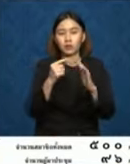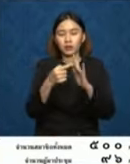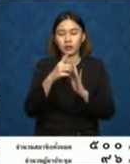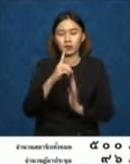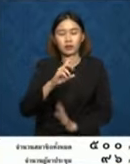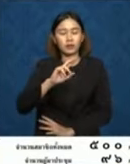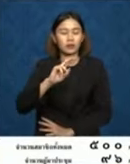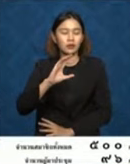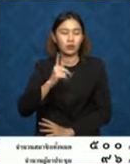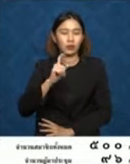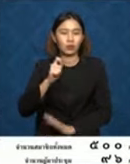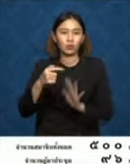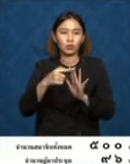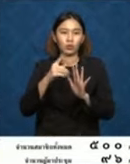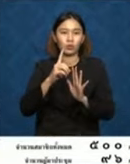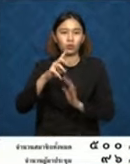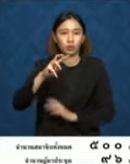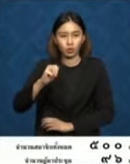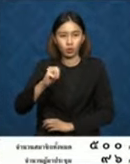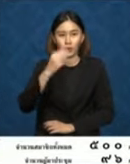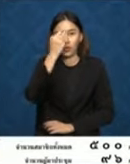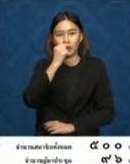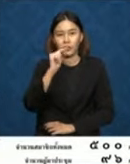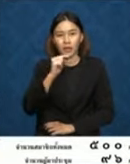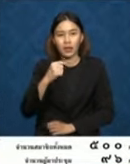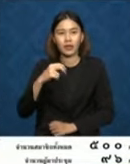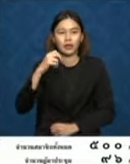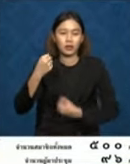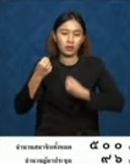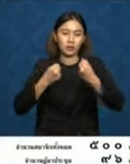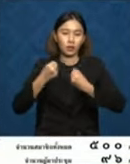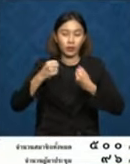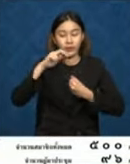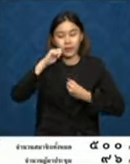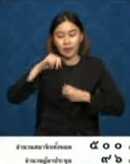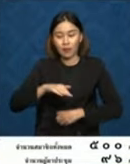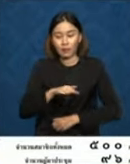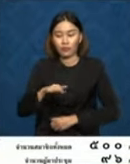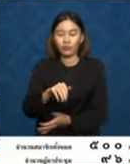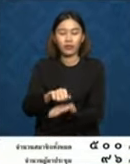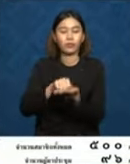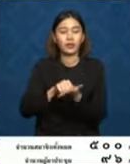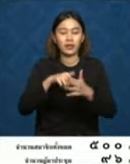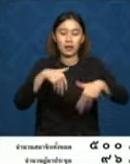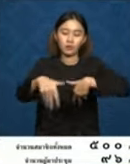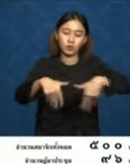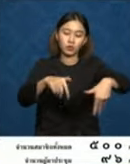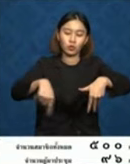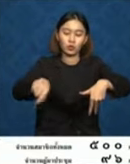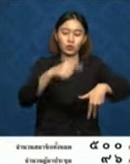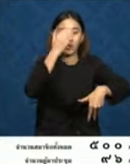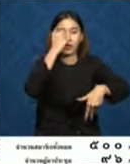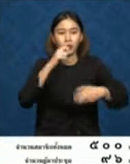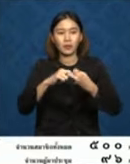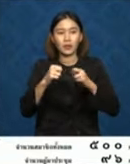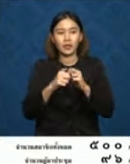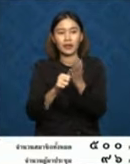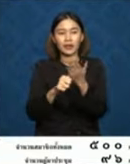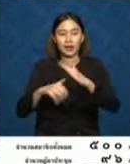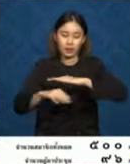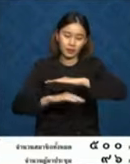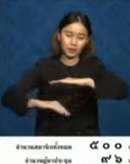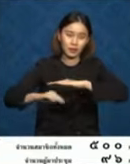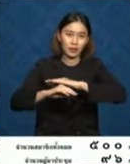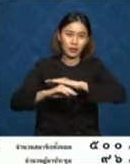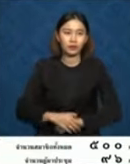มทางหลวงนะคะให้ได้มีการนำรถน้ำค่ะออกมาบริการพ่อแม่พี่น้องนะคะเพื่อเป็นการแก้ไขปัญหาเบื้องต้น